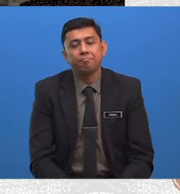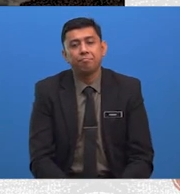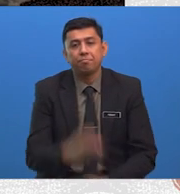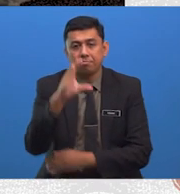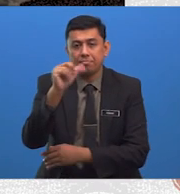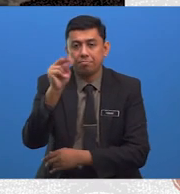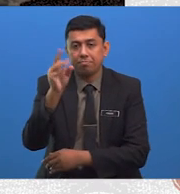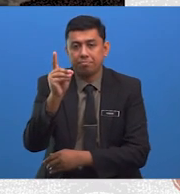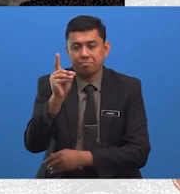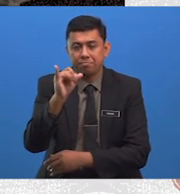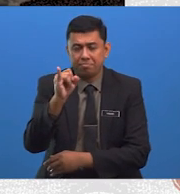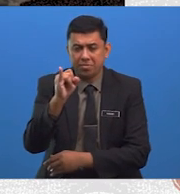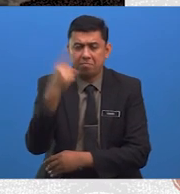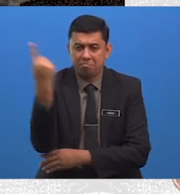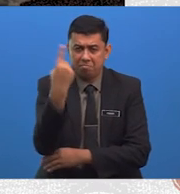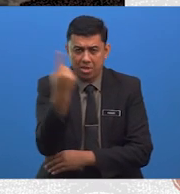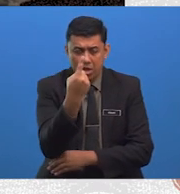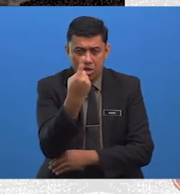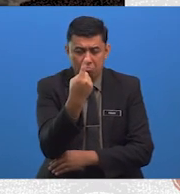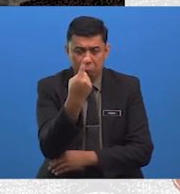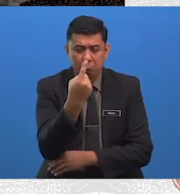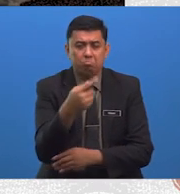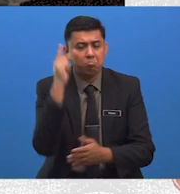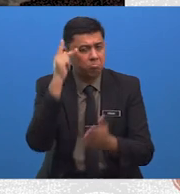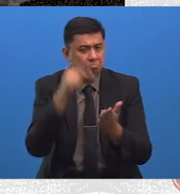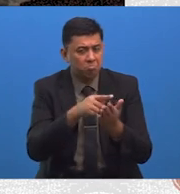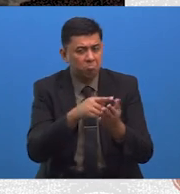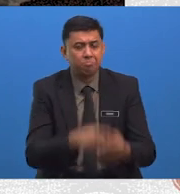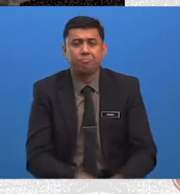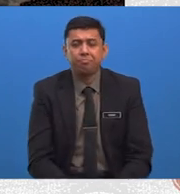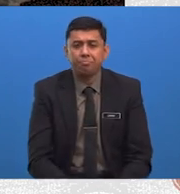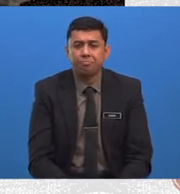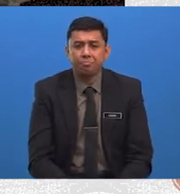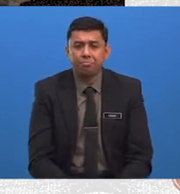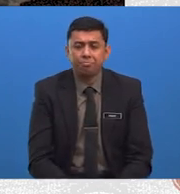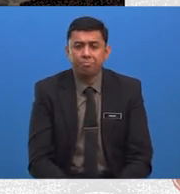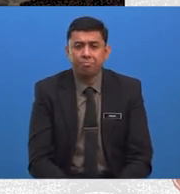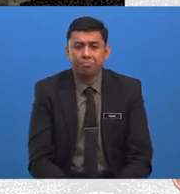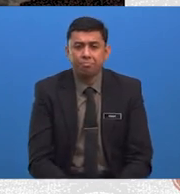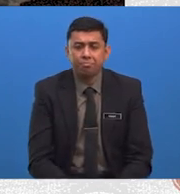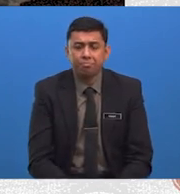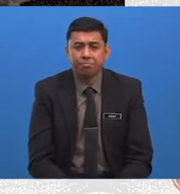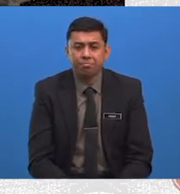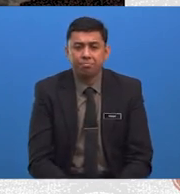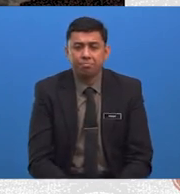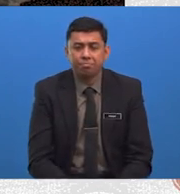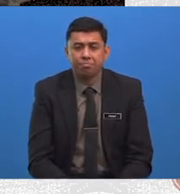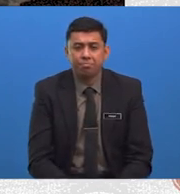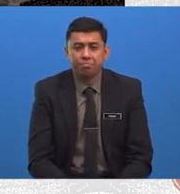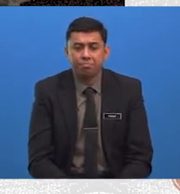Candi yang masyhur yang telah dibina oleh masyarakat Kerajaan Sriwijaya ialah